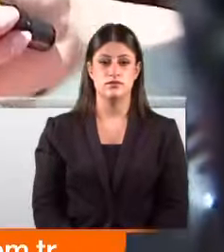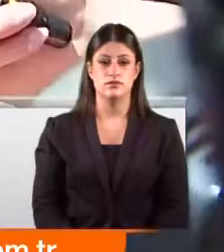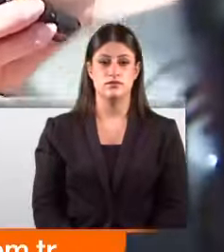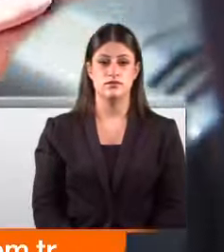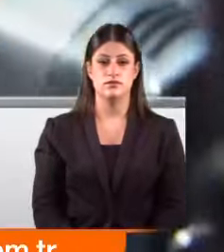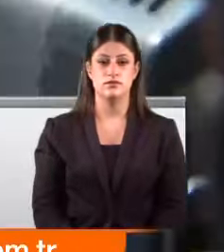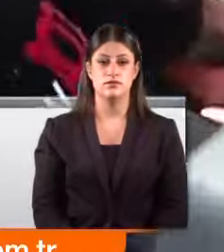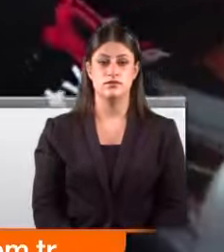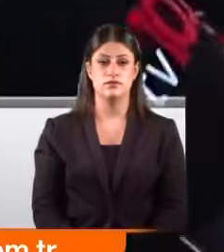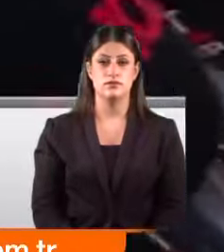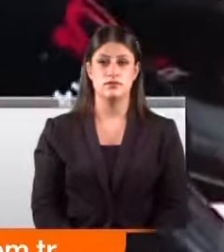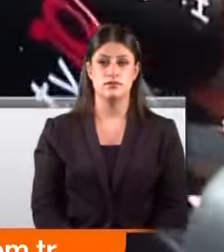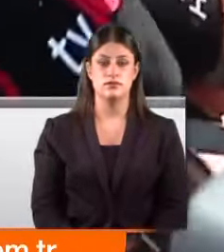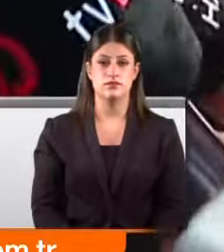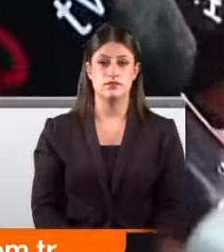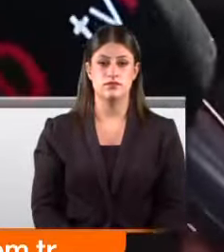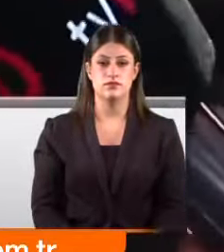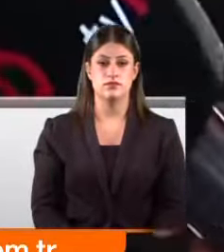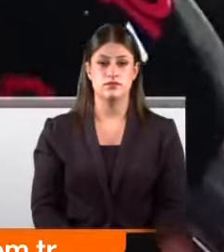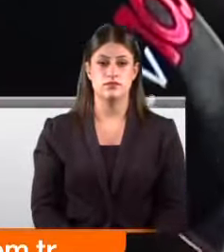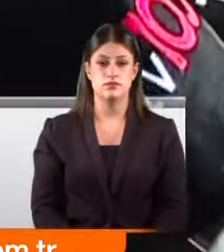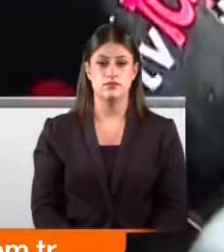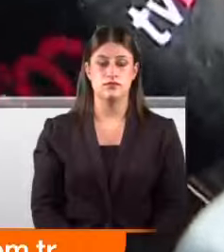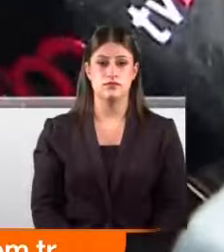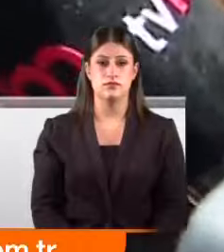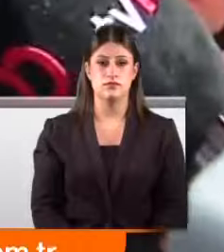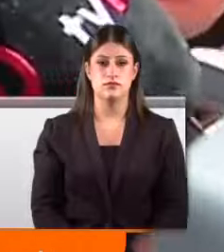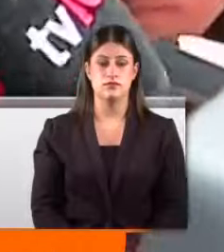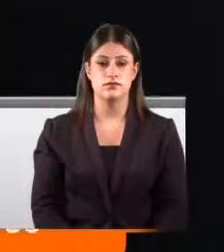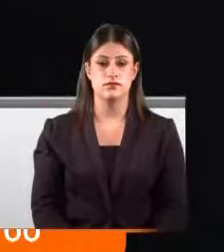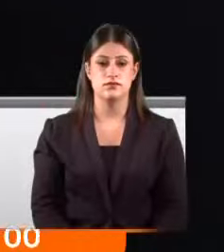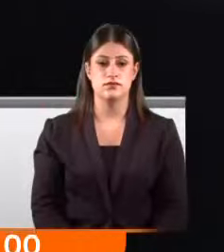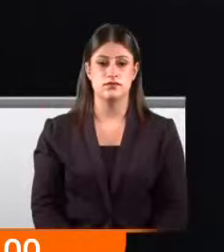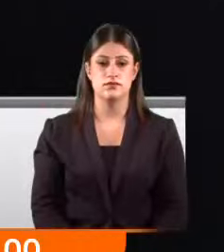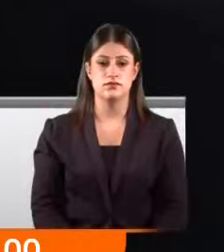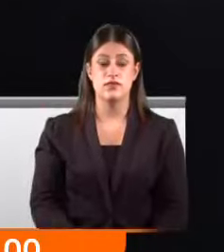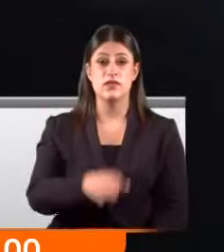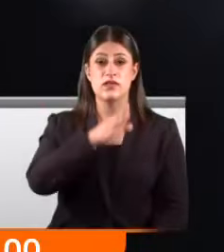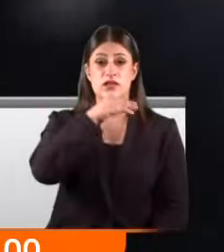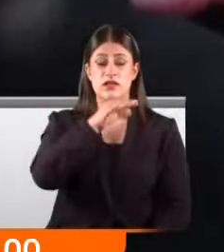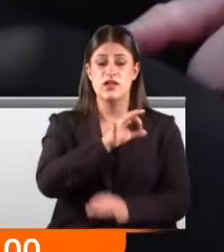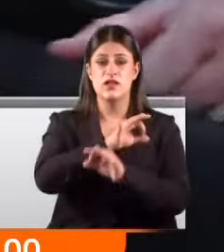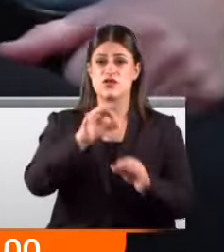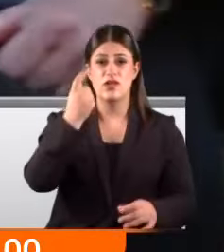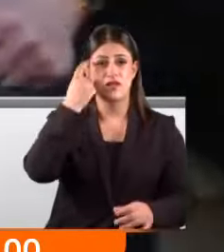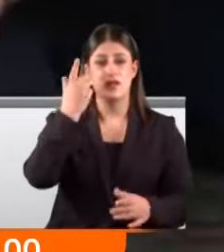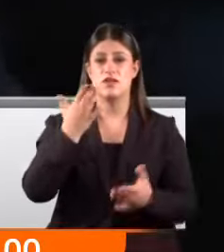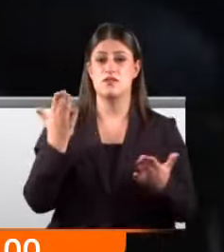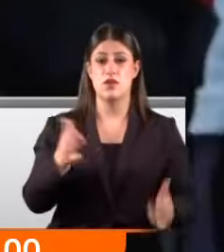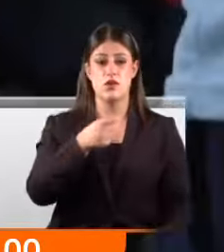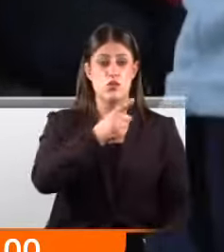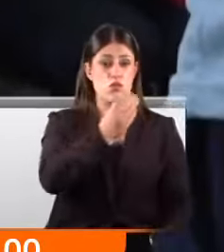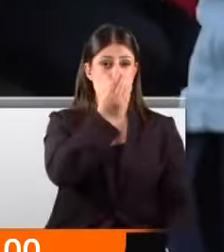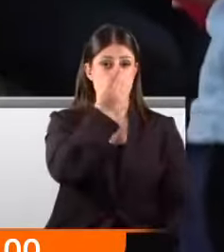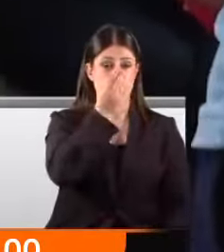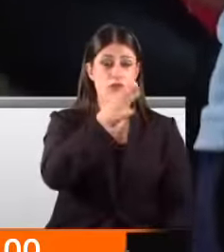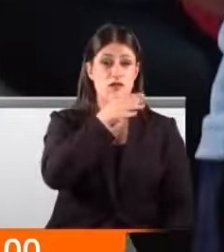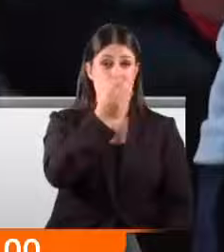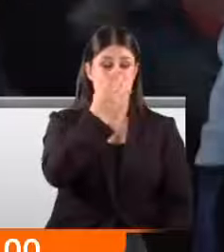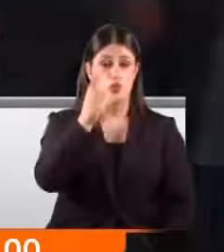Hepimiz üzgünüz, çabaladık ama ne yazık ki kaybettik. Dedesini hiç tanımadı. O komadayken dünyaya